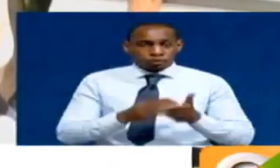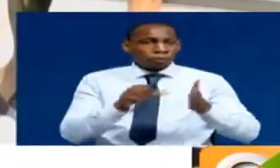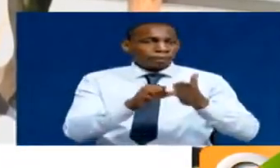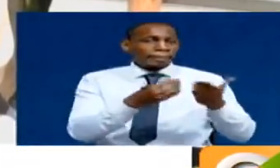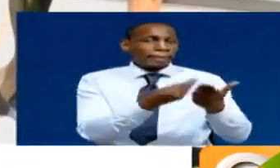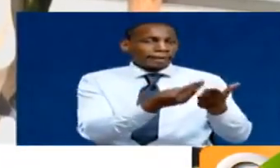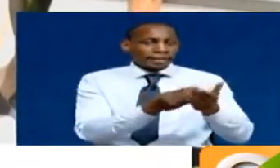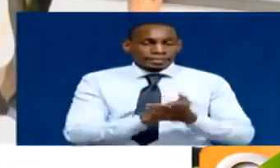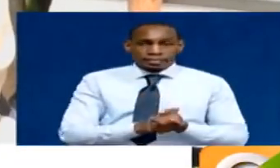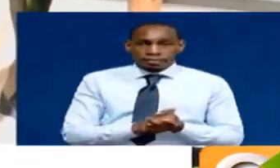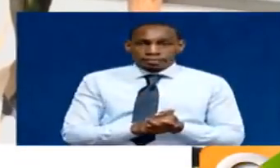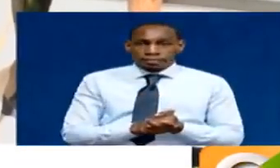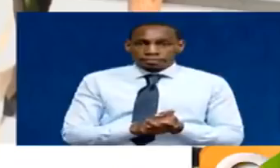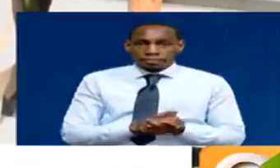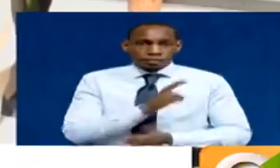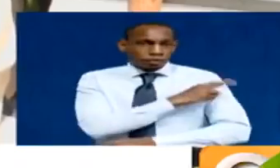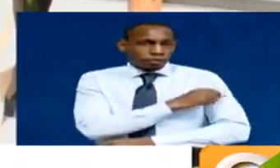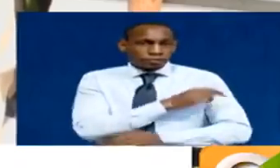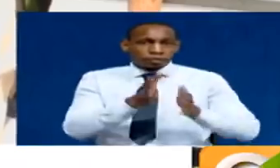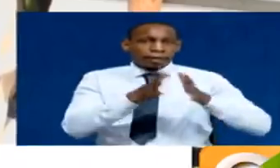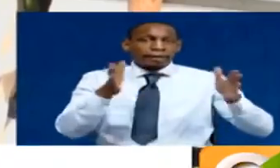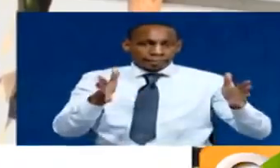pesa. Kwa ni hospitali kubwa kubwa.